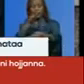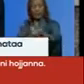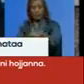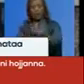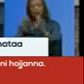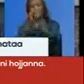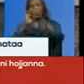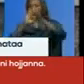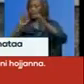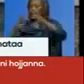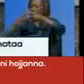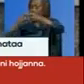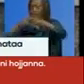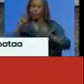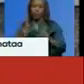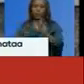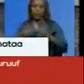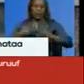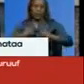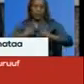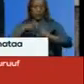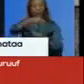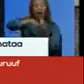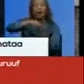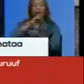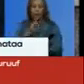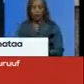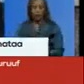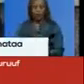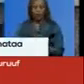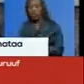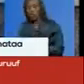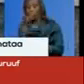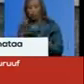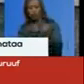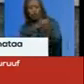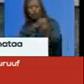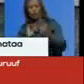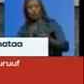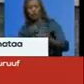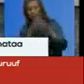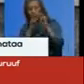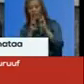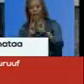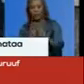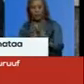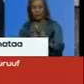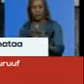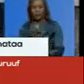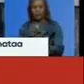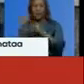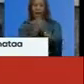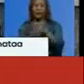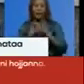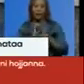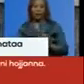ታሪክ የተሳሰርን ህዝቦች ያለንበት ከባቢ ነው። የውጭ ግንኙነታችን በተመለከተ